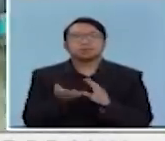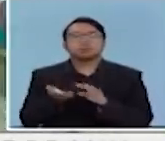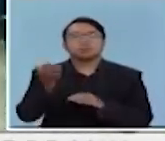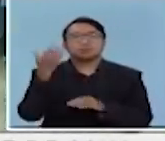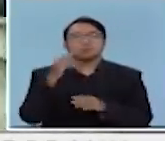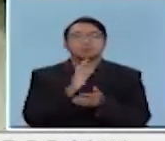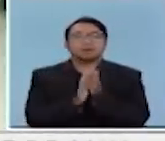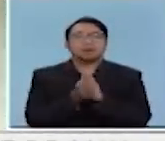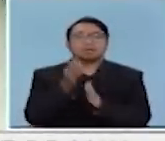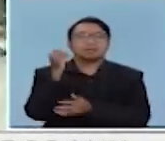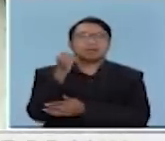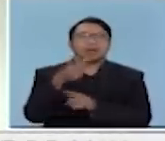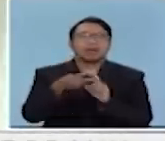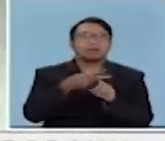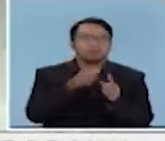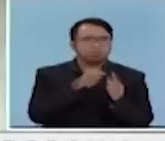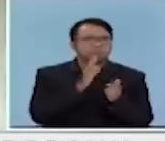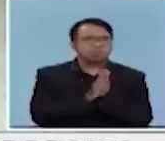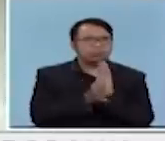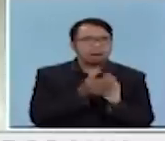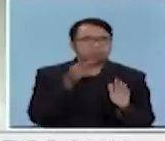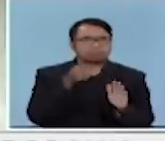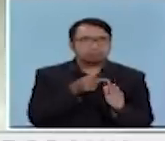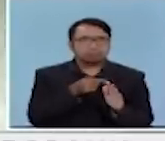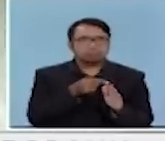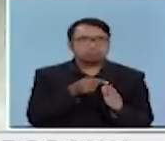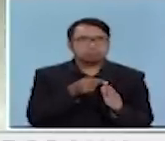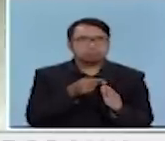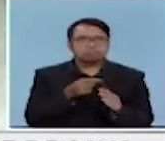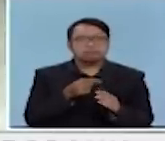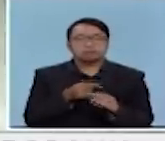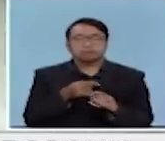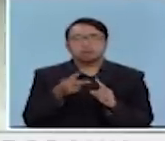tersangka F itu tidak menimbulkan